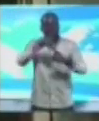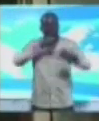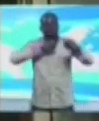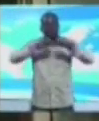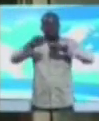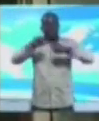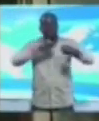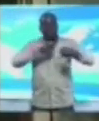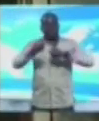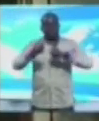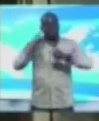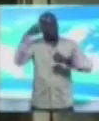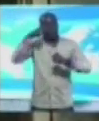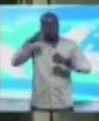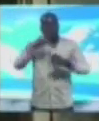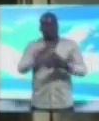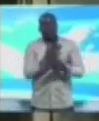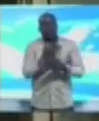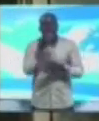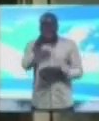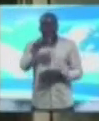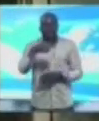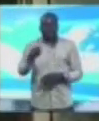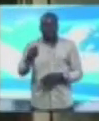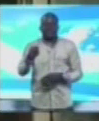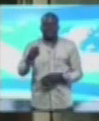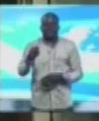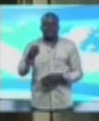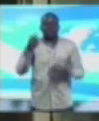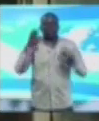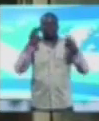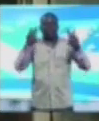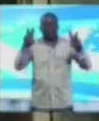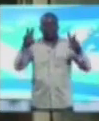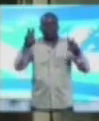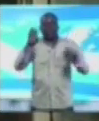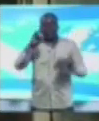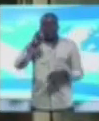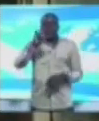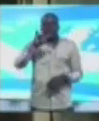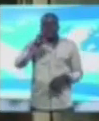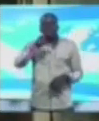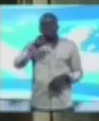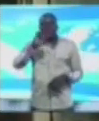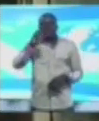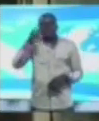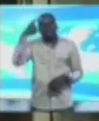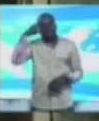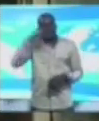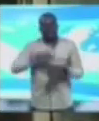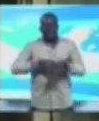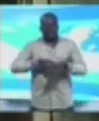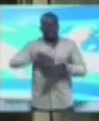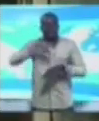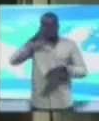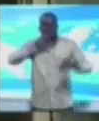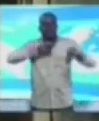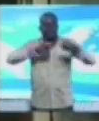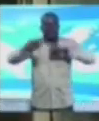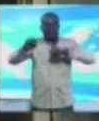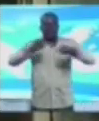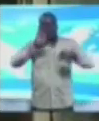cubain. L'un entre eux est champion olympique et gloire du sport